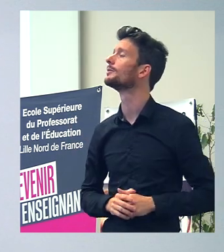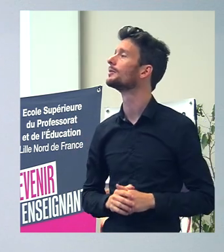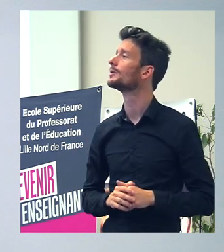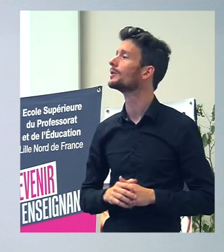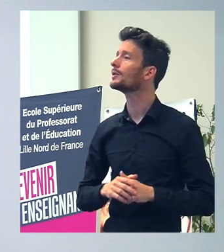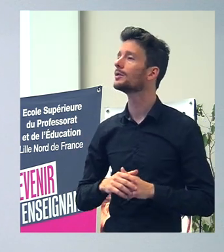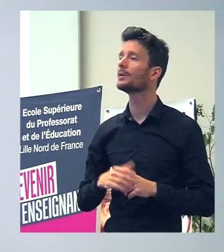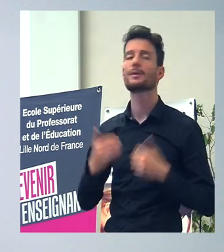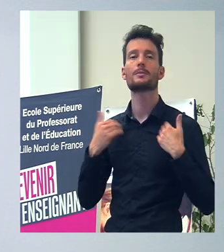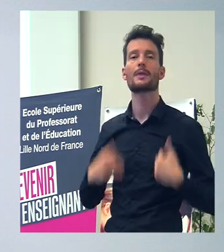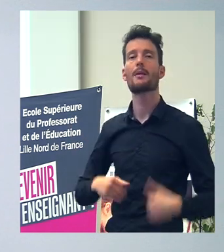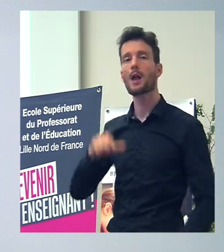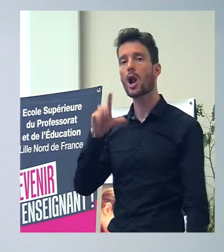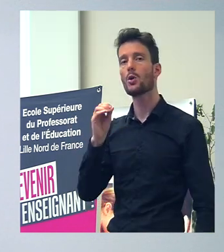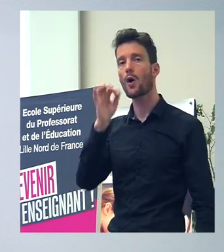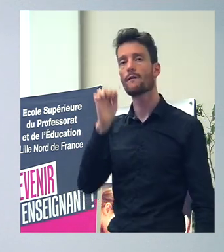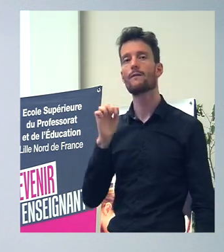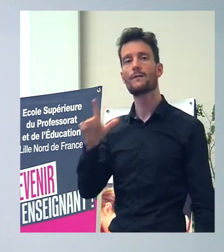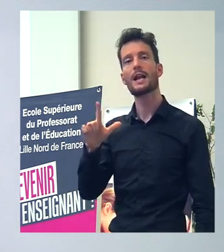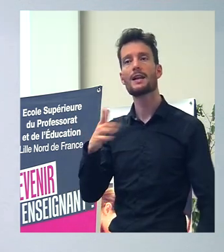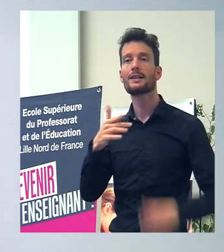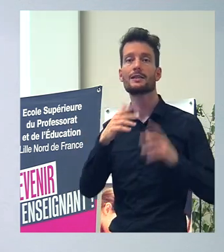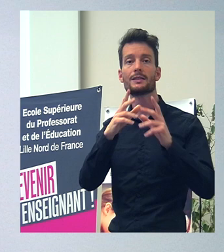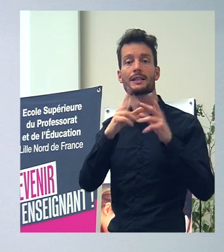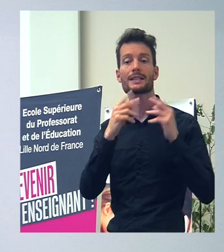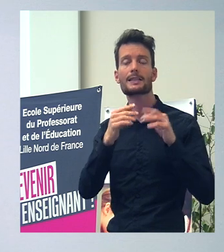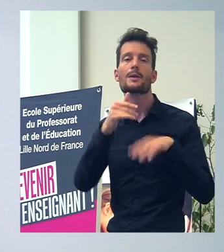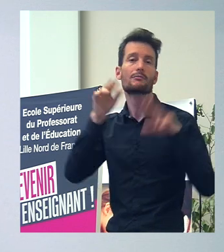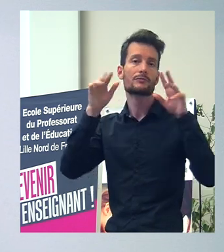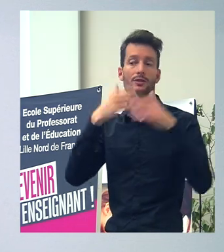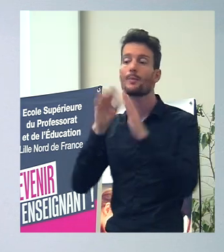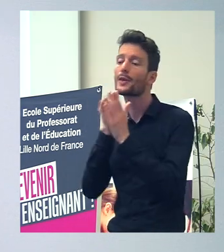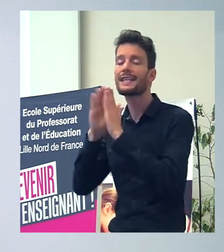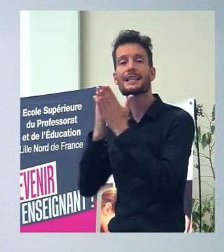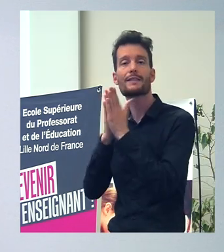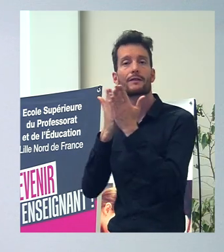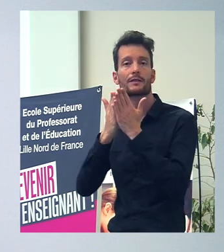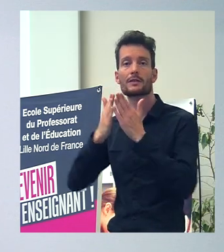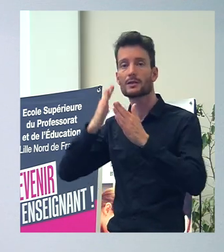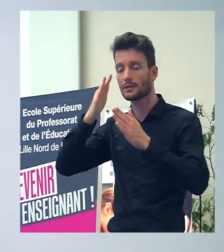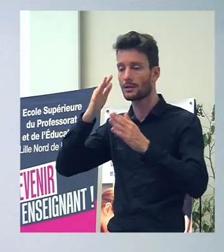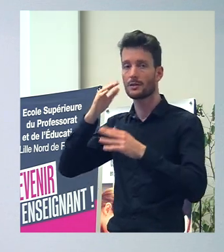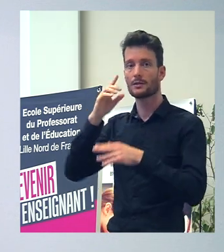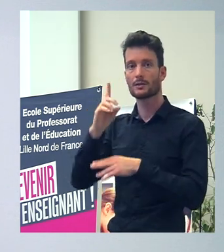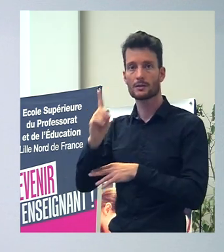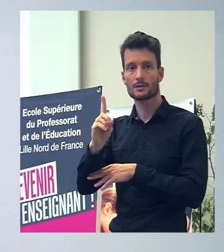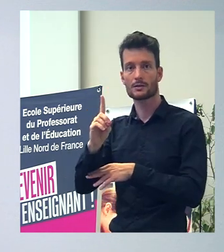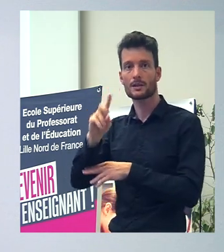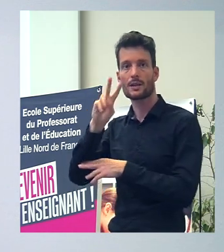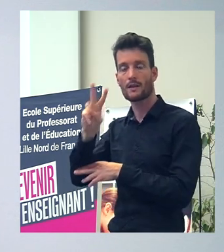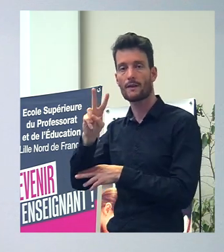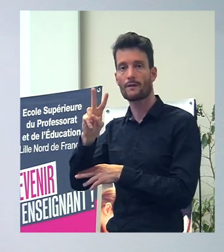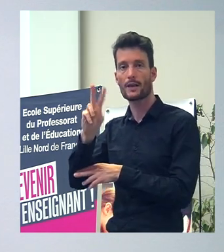dont parlait Laurence Lefel, Discussion à visée philosophique à partir de contes, ben, il y a des thèmes comme « Doit-on dire la